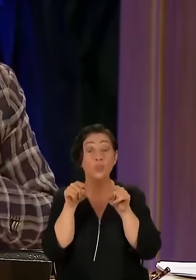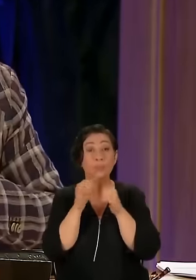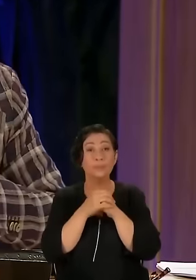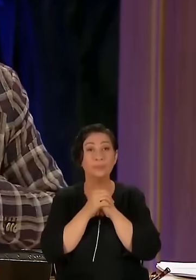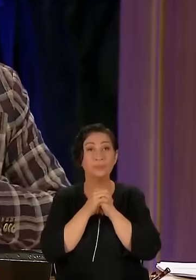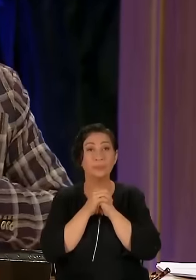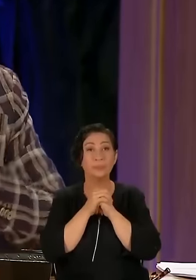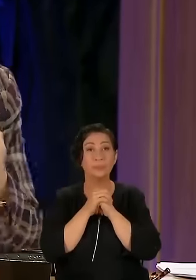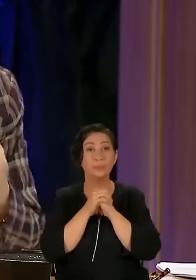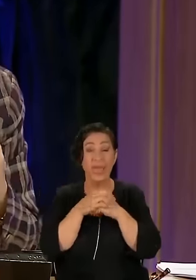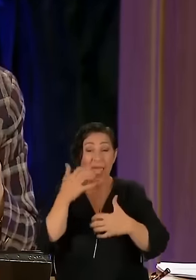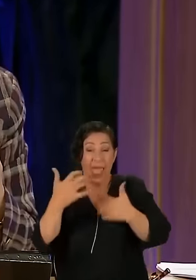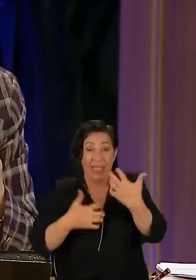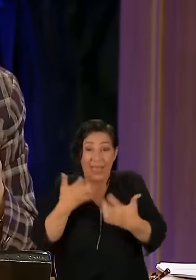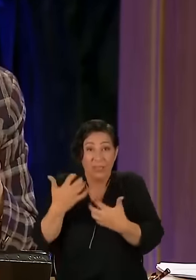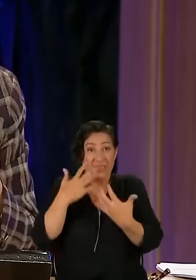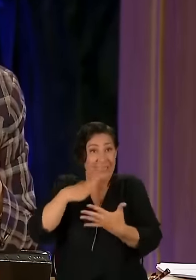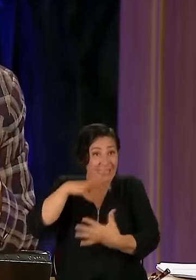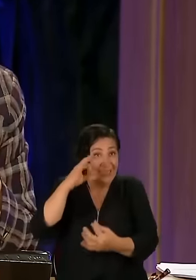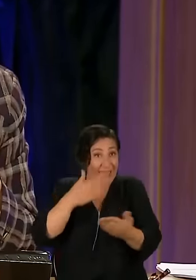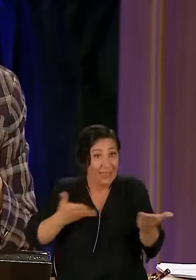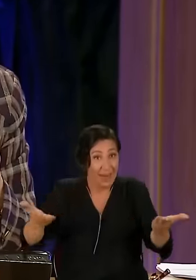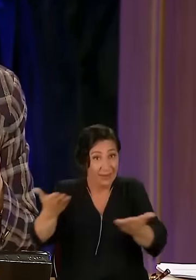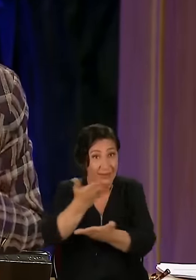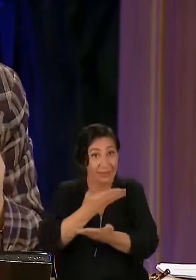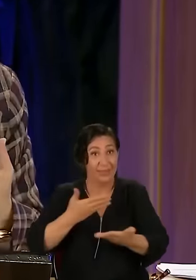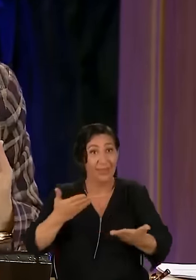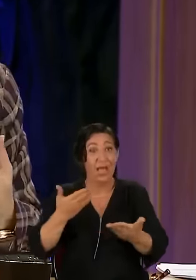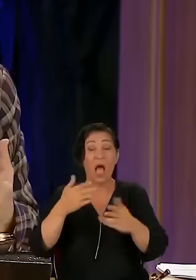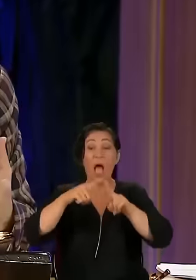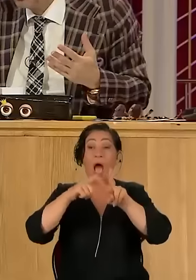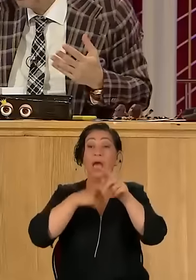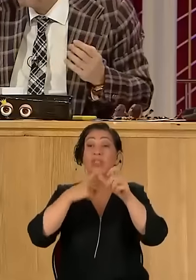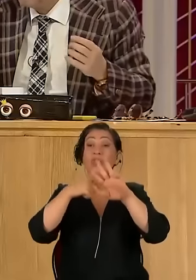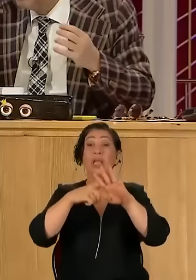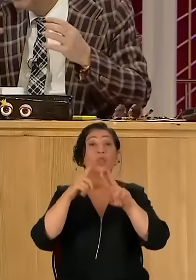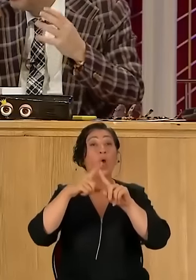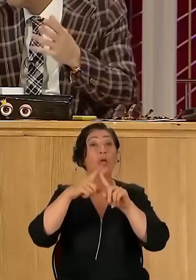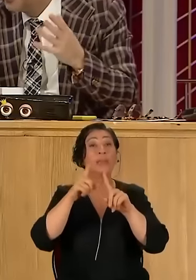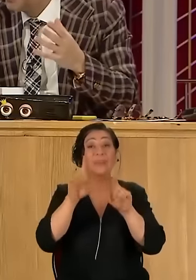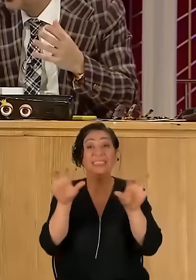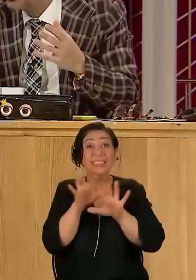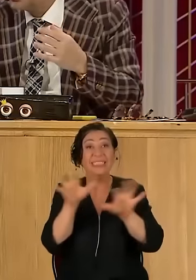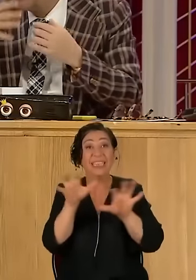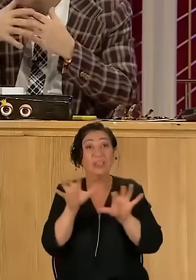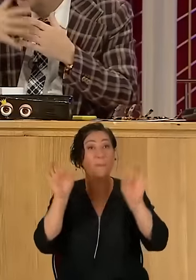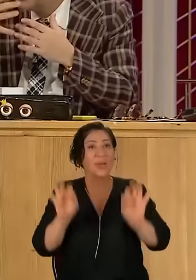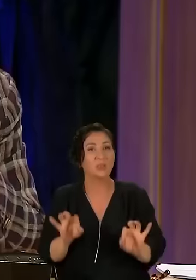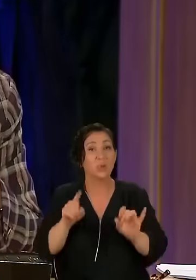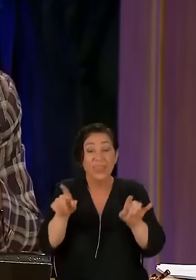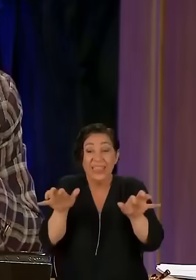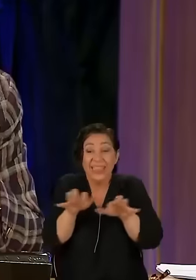Bu enerjik insanlar Ayşe Tolga'nın kitabında olduğu gibi bir titreşim başlatıyorlar.